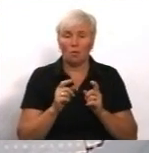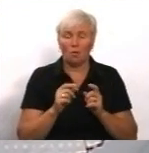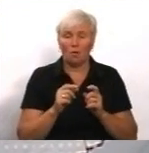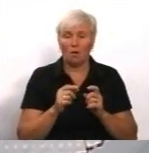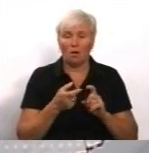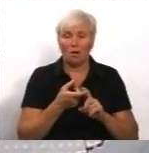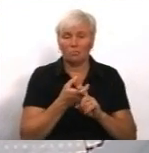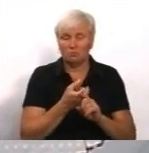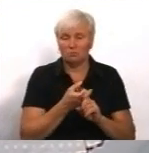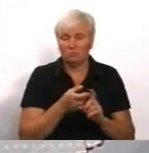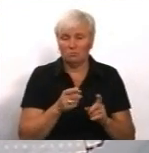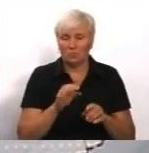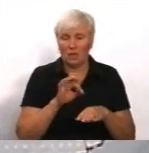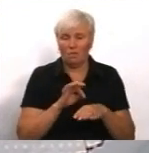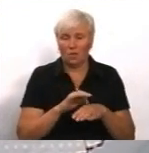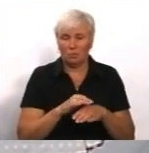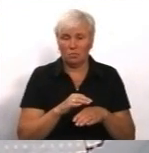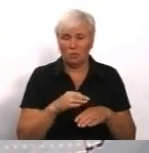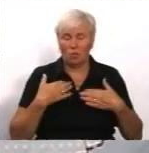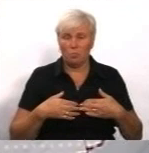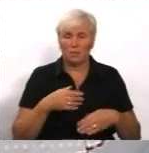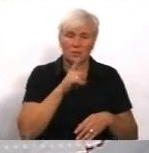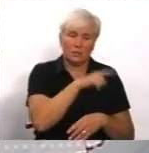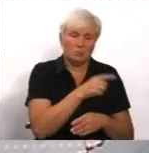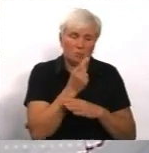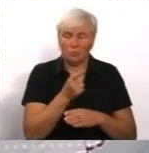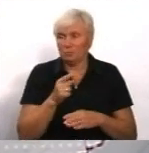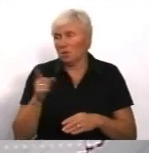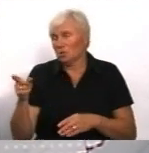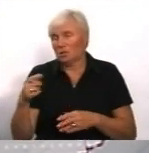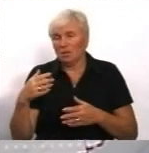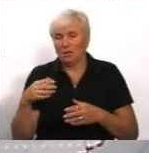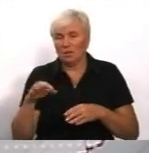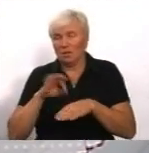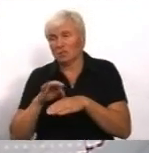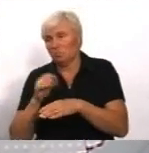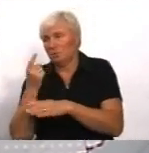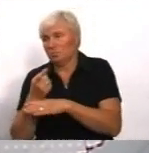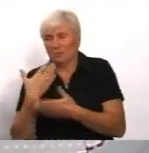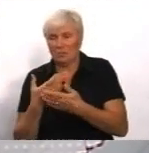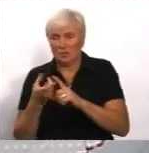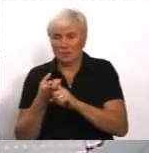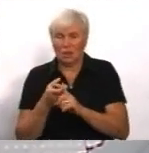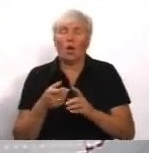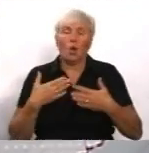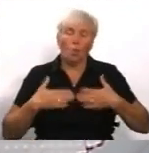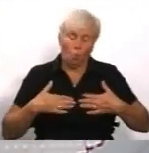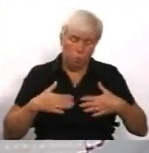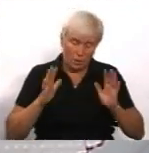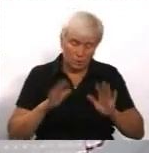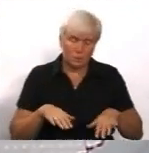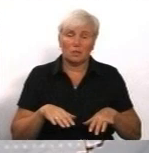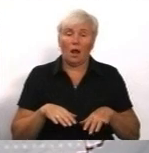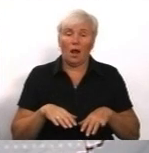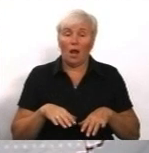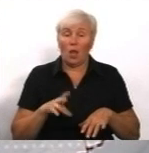будемо? Купатися заборонено тільки тим або тільки тим, тому краще заборонено купатися. Але так,